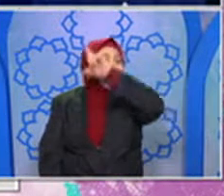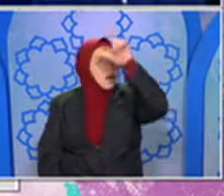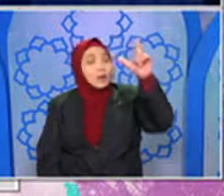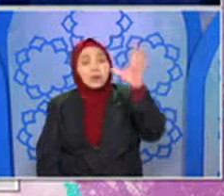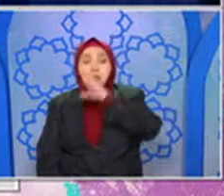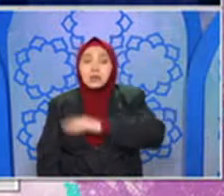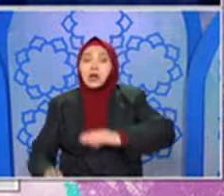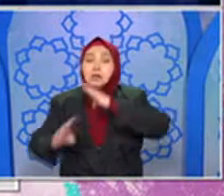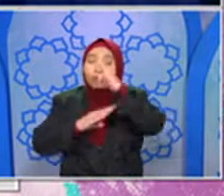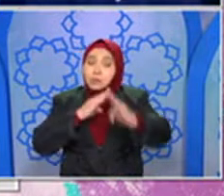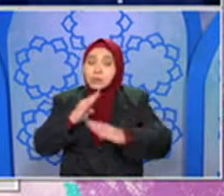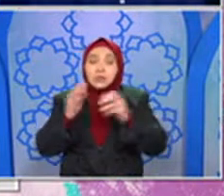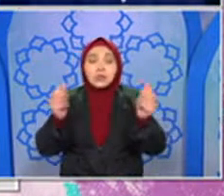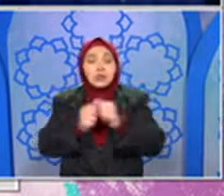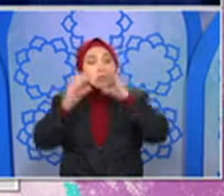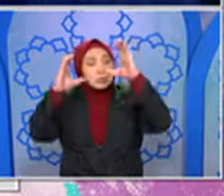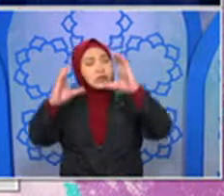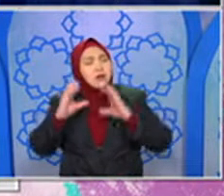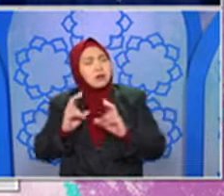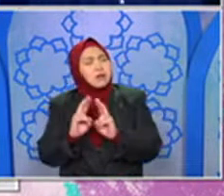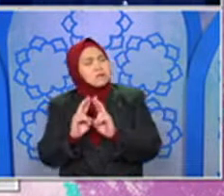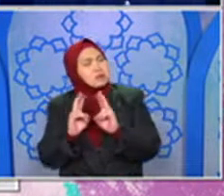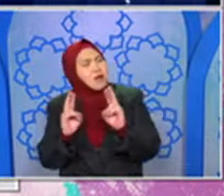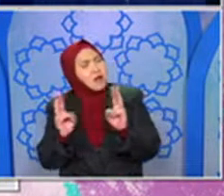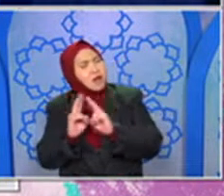السماوات والأرض بالحق